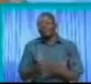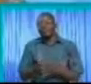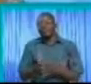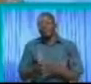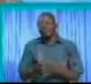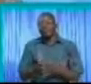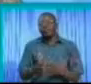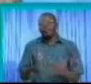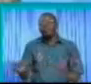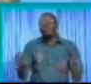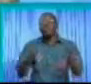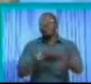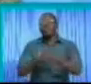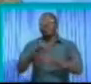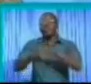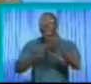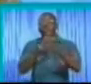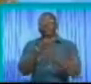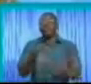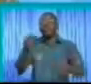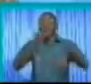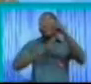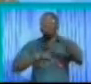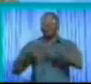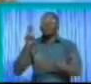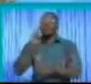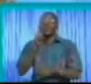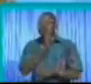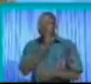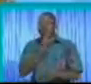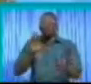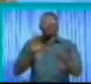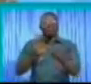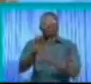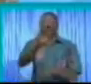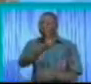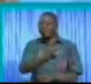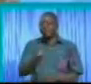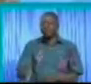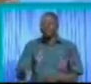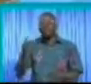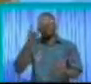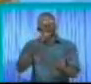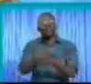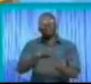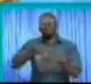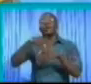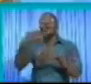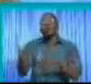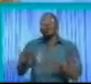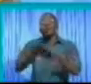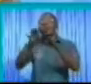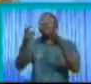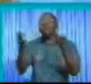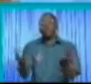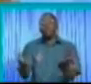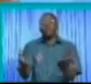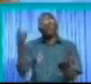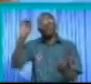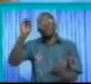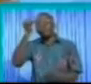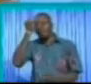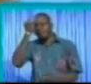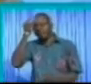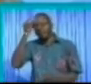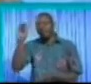Le Salon international du tourisme et de l'hôtellerie bat son plein à Ouagadougou. Tout juste après le top départ de l'événement, les officiels